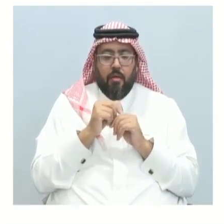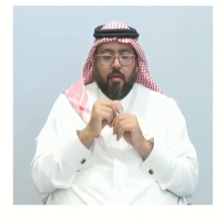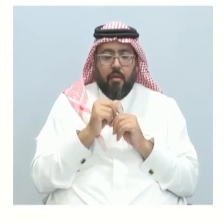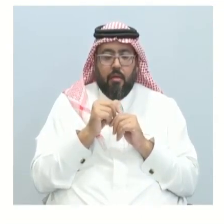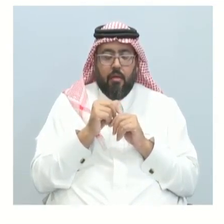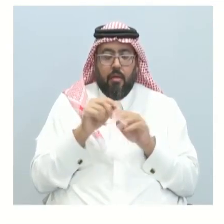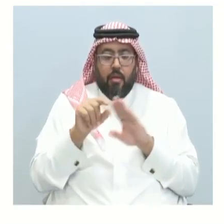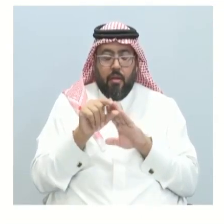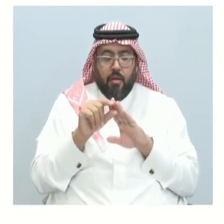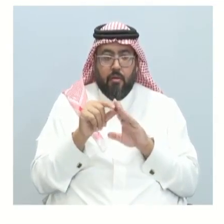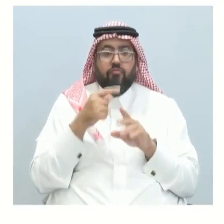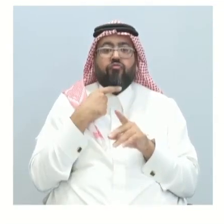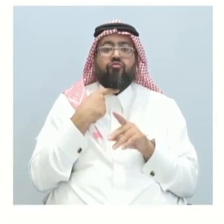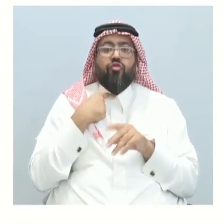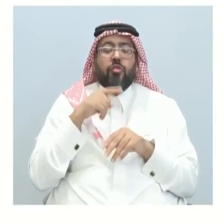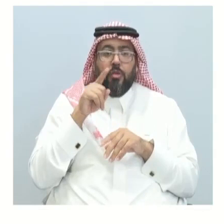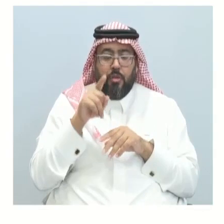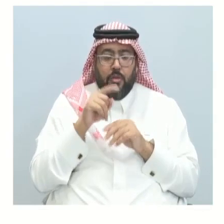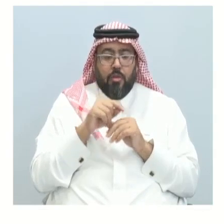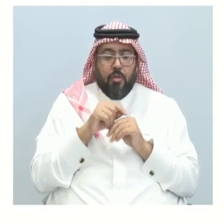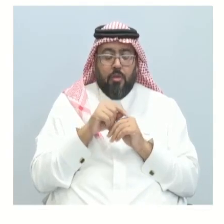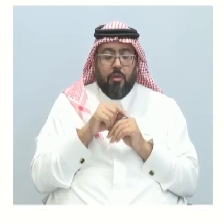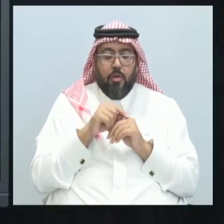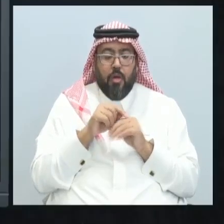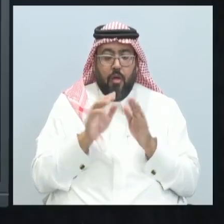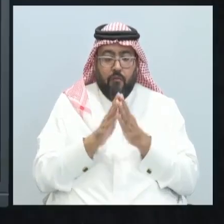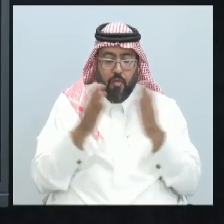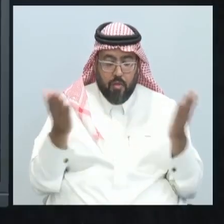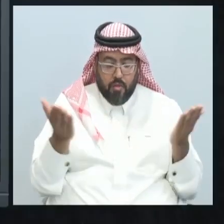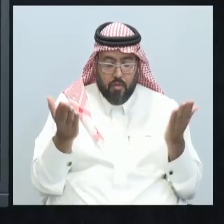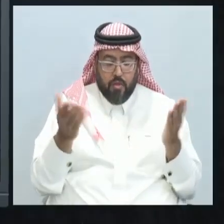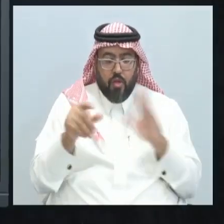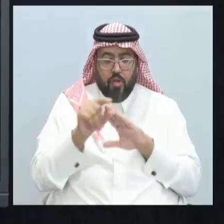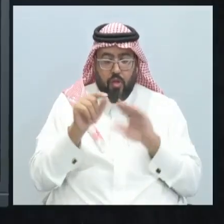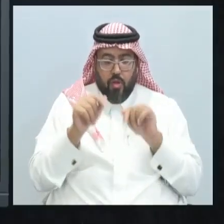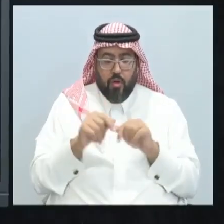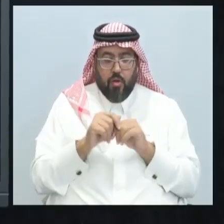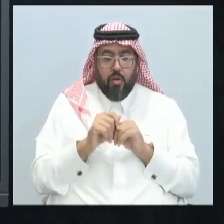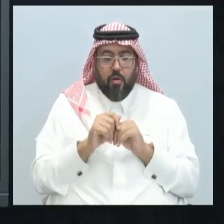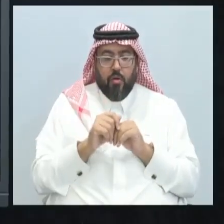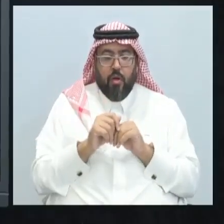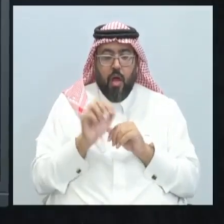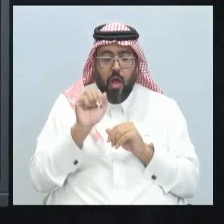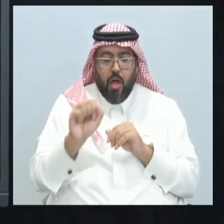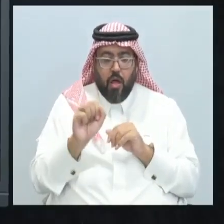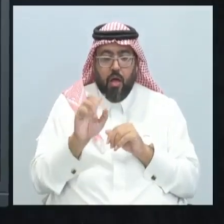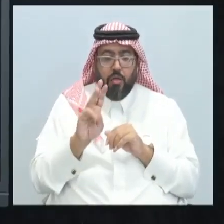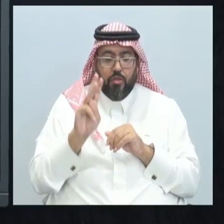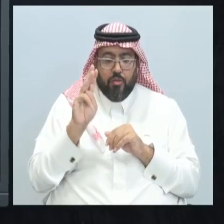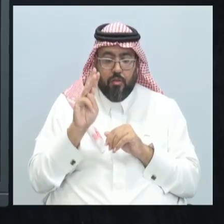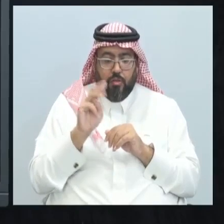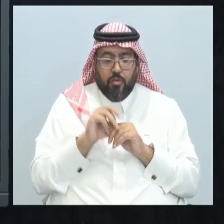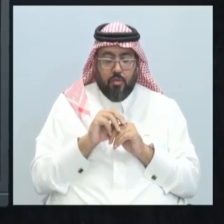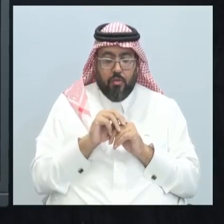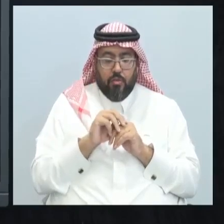والان الى درسنا فاود منك اخي الطالب واختي الطالبه ان تفتح الكتاب على درس هذا اليوم وهو بعنوان حقوق الزوجه